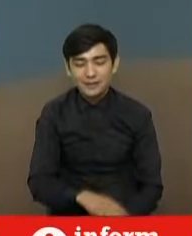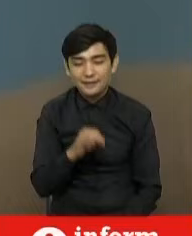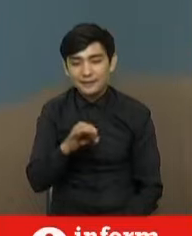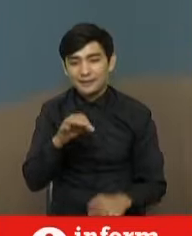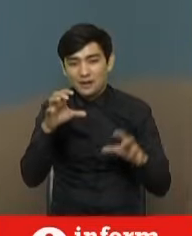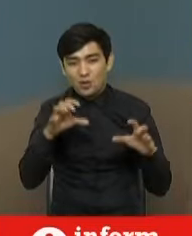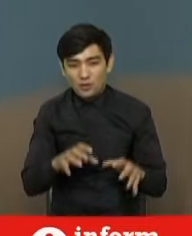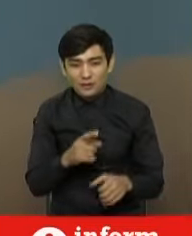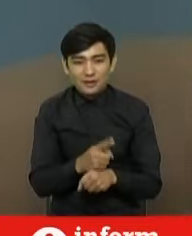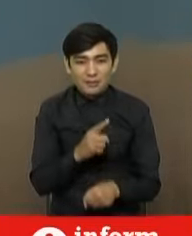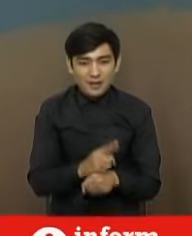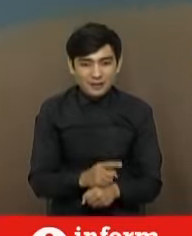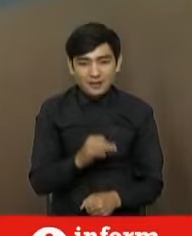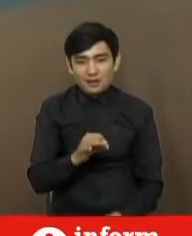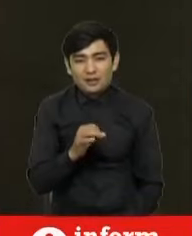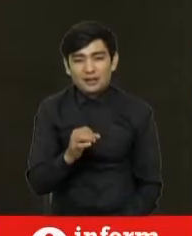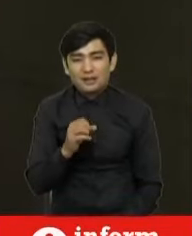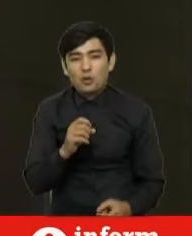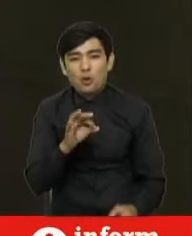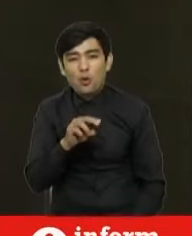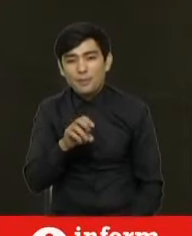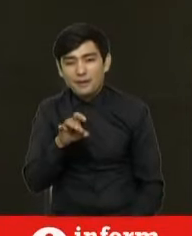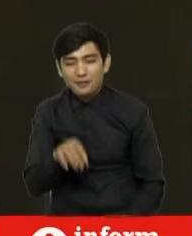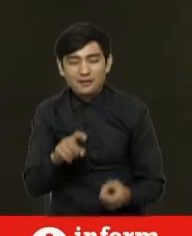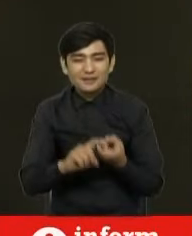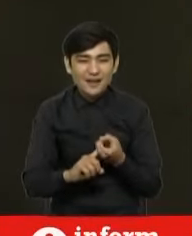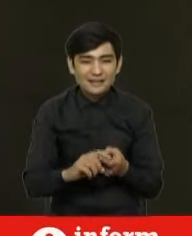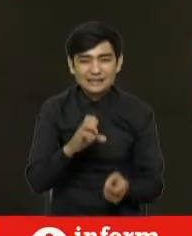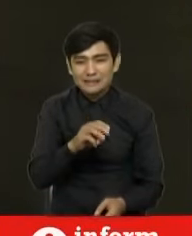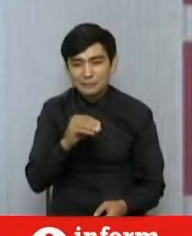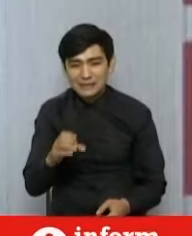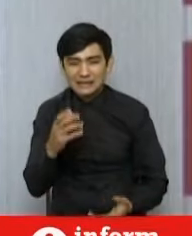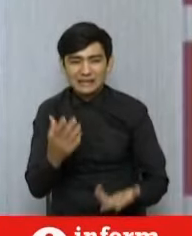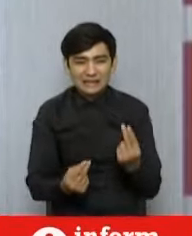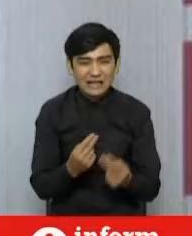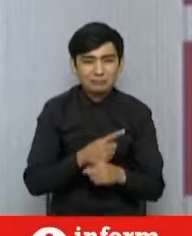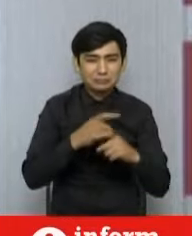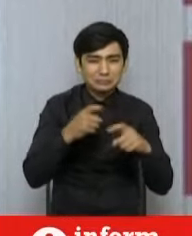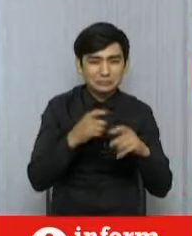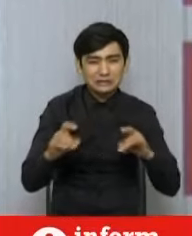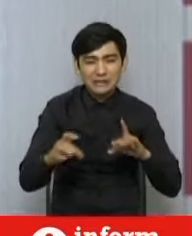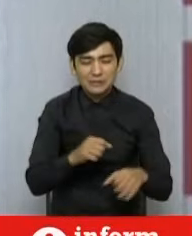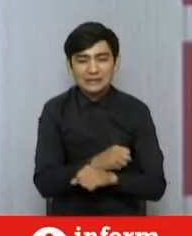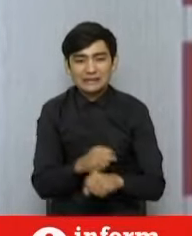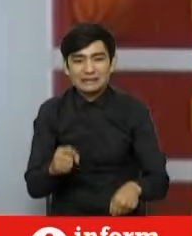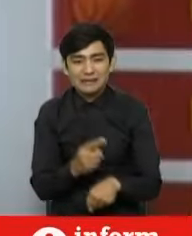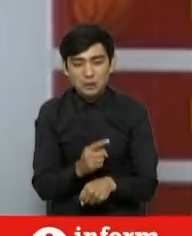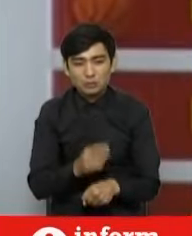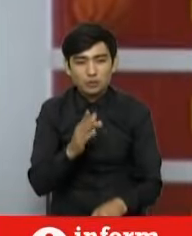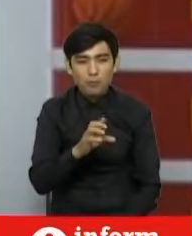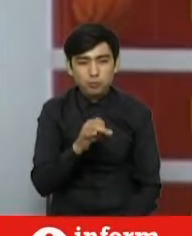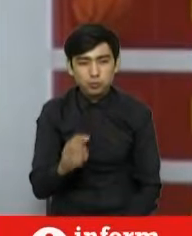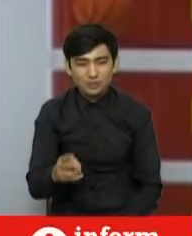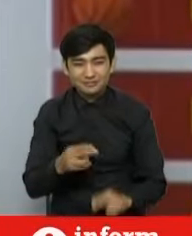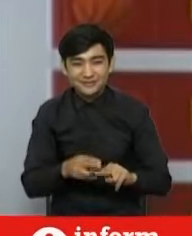законопроект подразумевает и запрет операторам связи устраивать рассылки сообщений с рекламой азартных игр. А блогеров за продвижение букмекерских контор